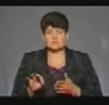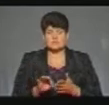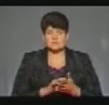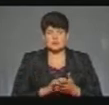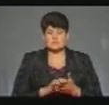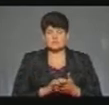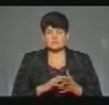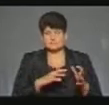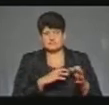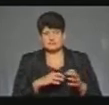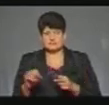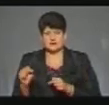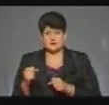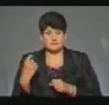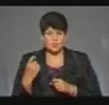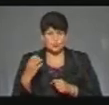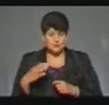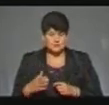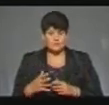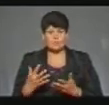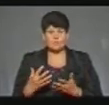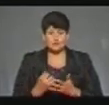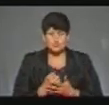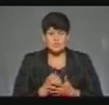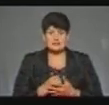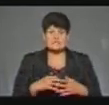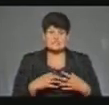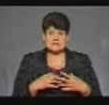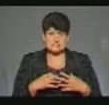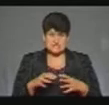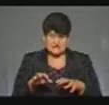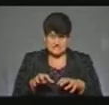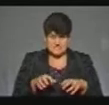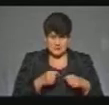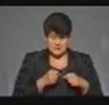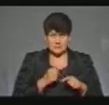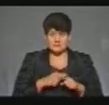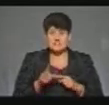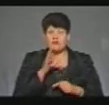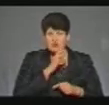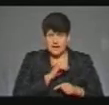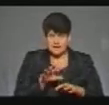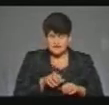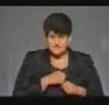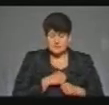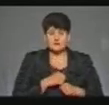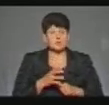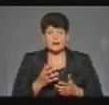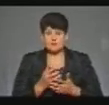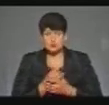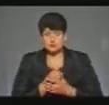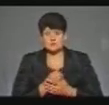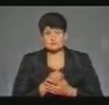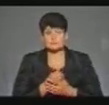так би мовити, усуспільнювалось. Тобто його забирали в колгосп. Якщо получалося забрати, скоріше вкрасти. Тоді брали, якщо не получалося, знову